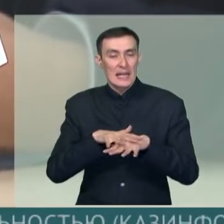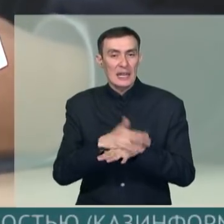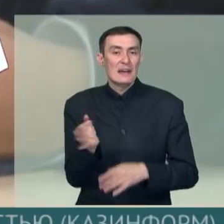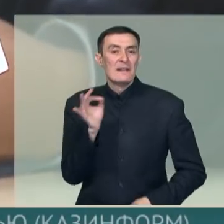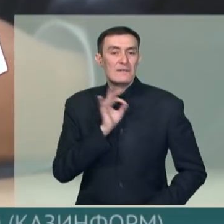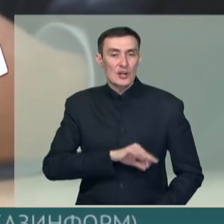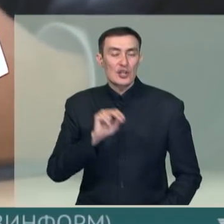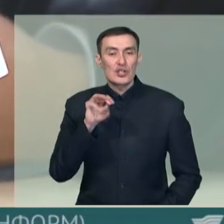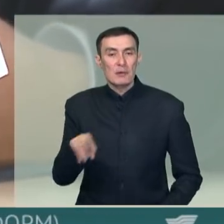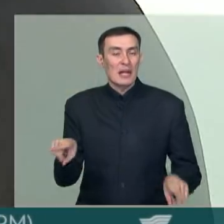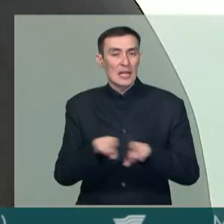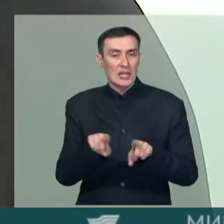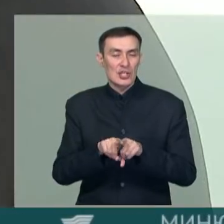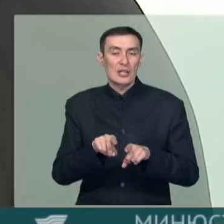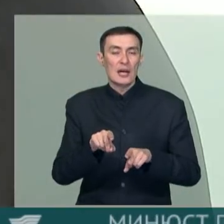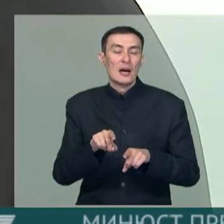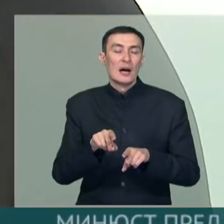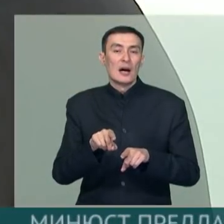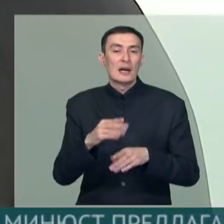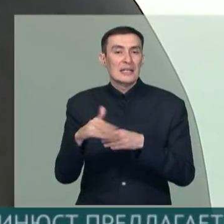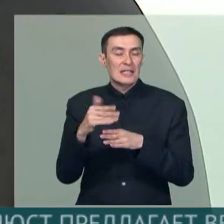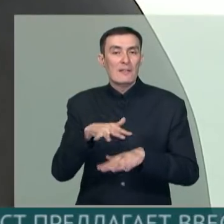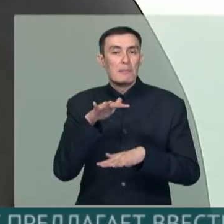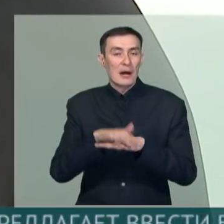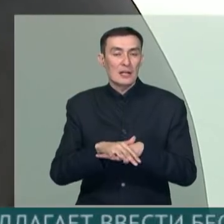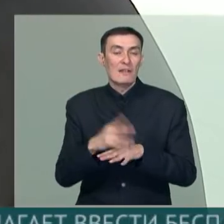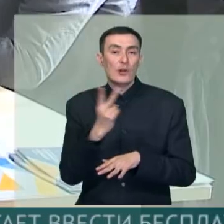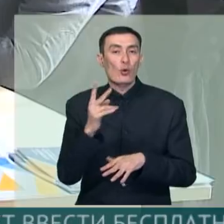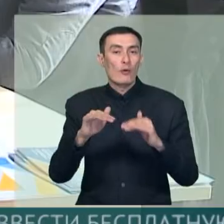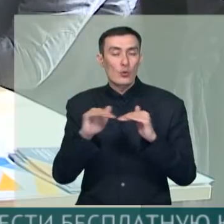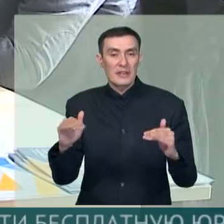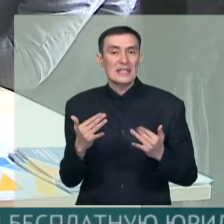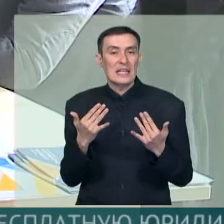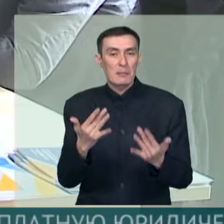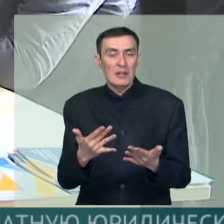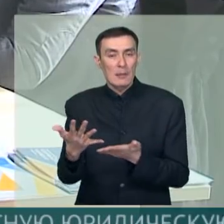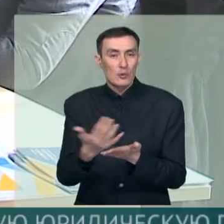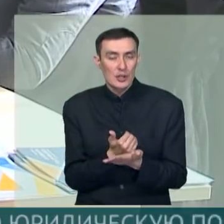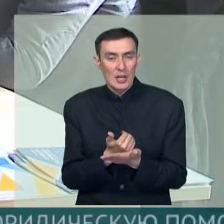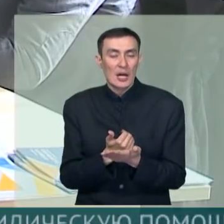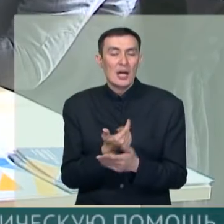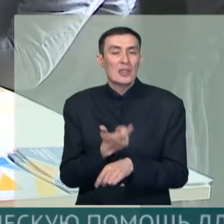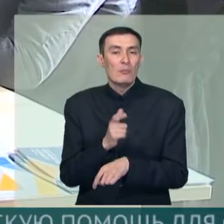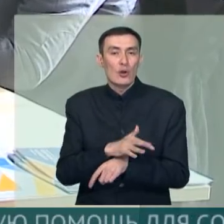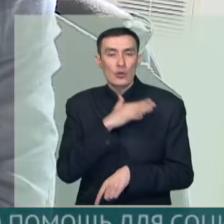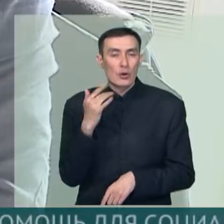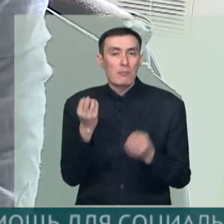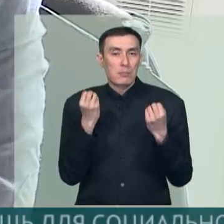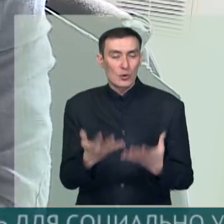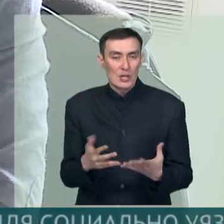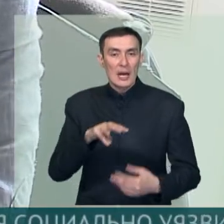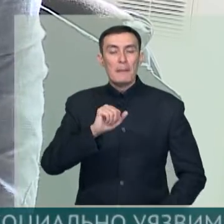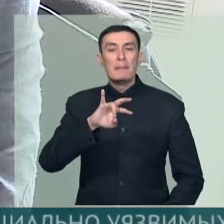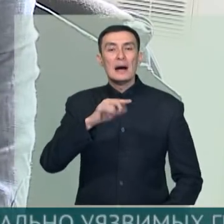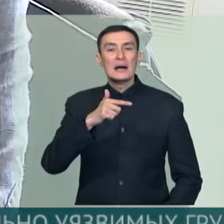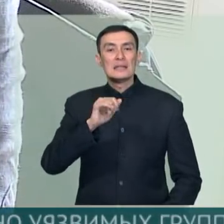Они выгоднее, чем аналогичные продукты банка второго уровня. И требования для их получения намного упрощены. В Мангыстауской области